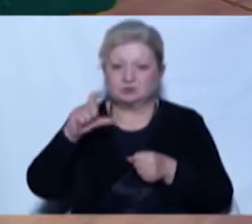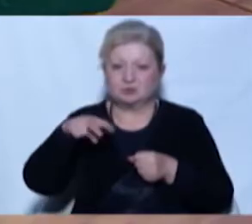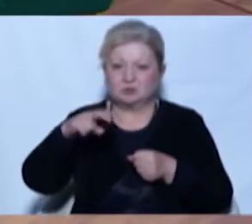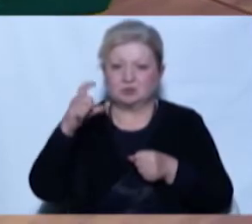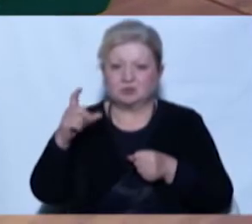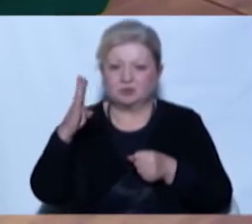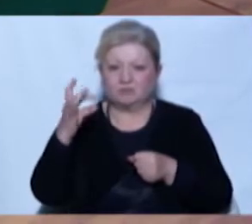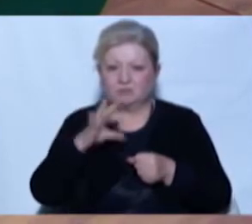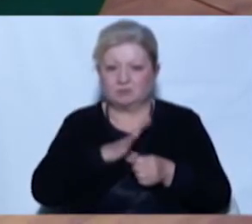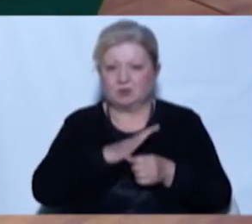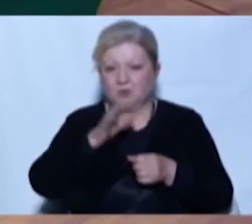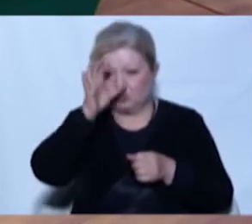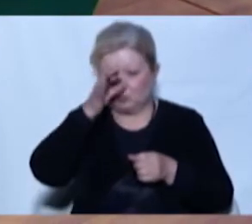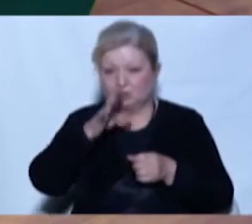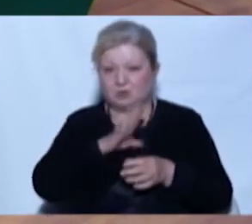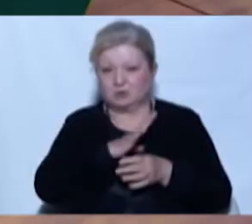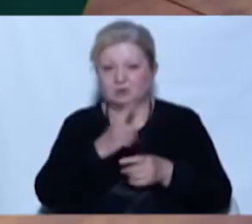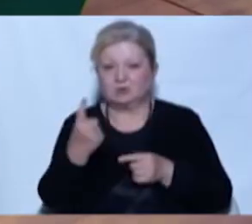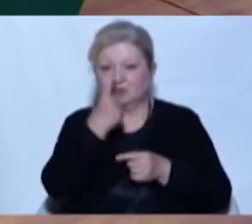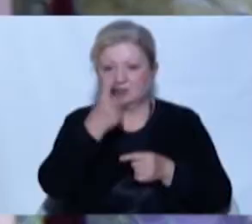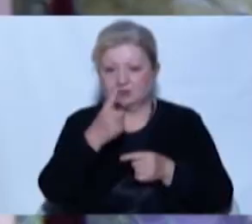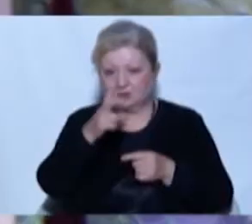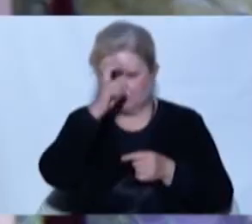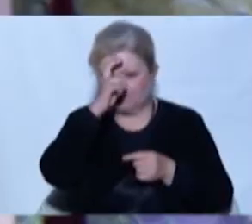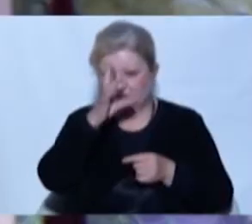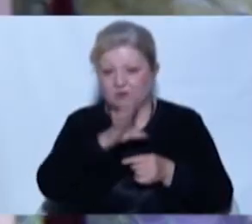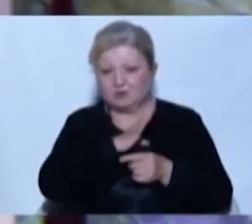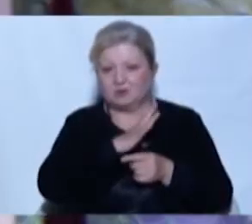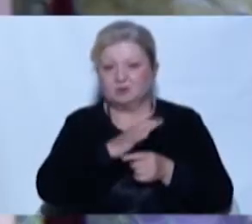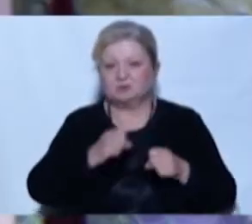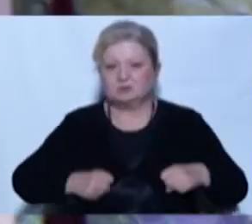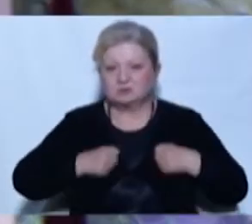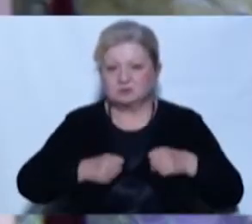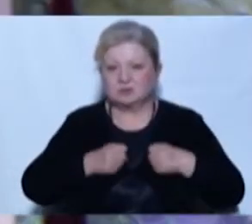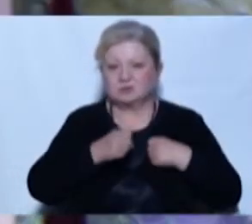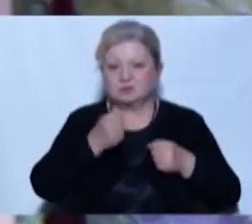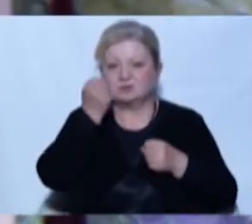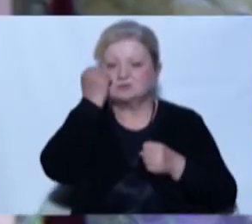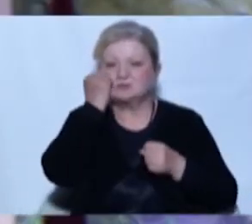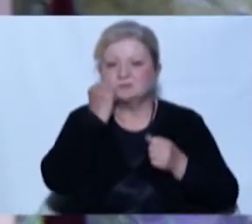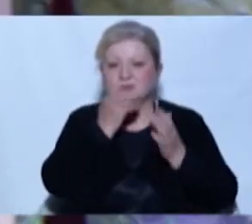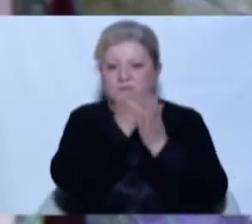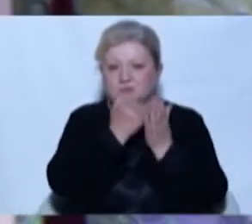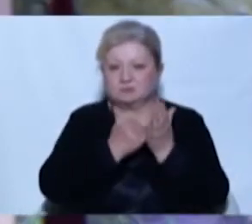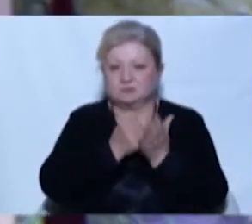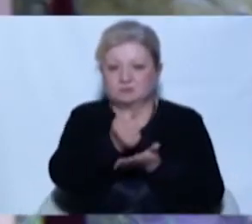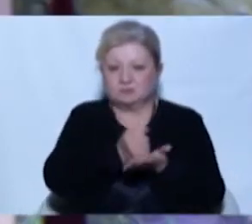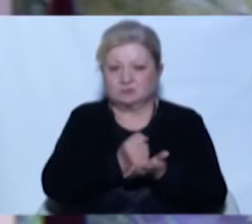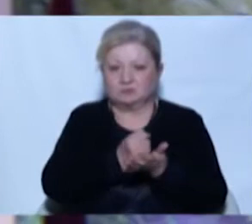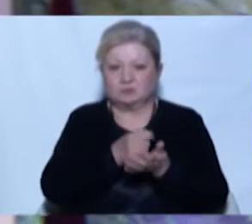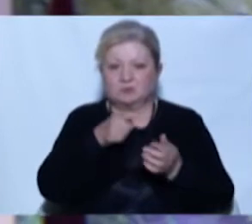Bulgaretis mezobeli ert-ert-i kveqana iqo, romelmats sada sheinarchunebinat zvelis qoba. Es gakhdat